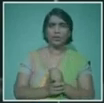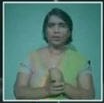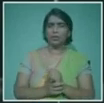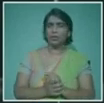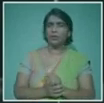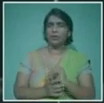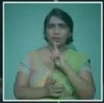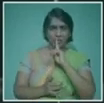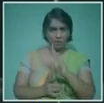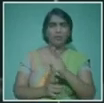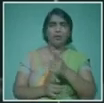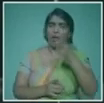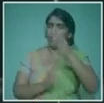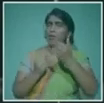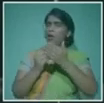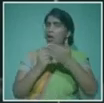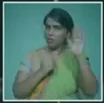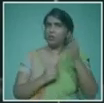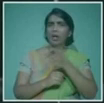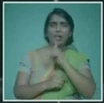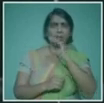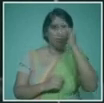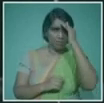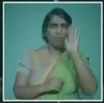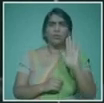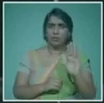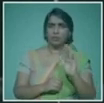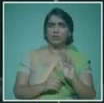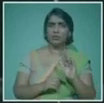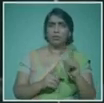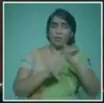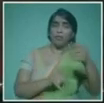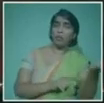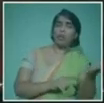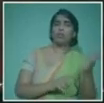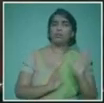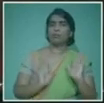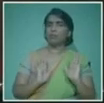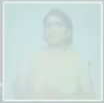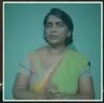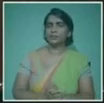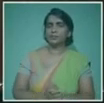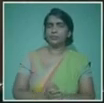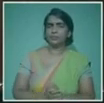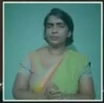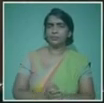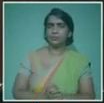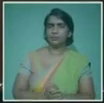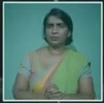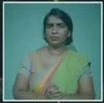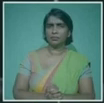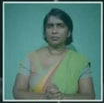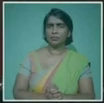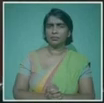කරන්නයි කියලා කතා කරනවා. නියෝග කරන්න පුළුවන්. ආවරණ නියෝගයේ යටතේ කරුණාකර මන්ත්‍රීවරයෙකුට ඊළඟට ගිහලා පහර දෙන්න බෑ. කරුණාකරලා යන්න. කරුණාකරලා ඉලීට යන්න